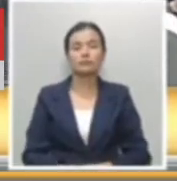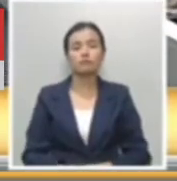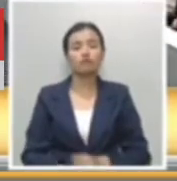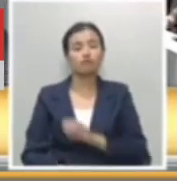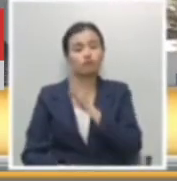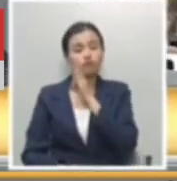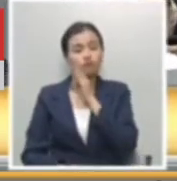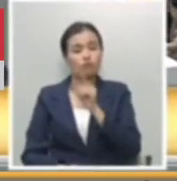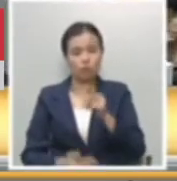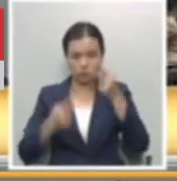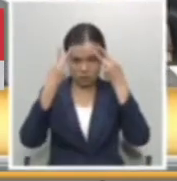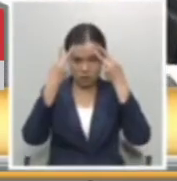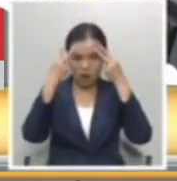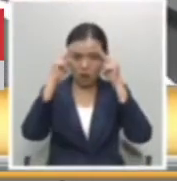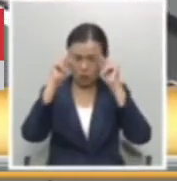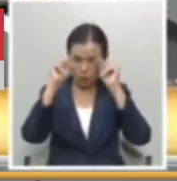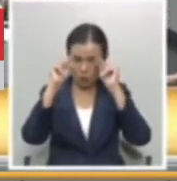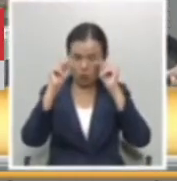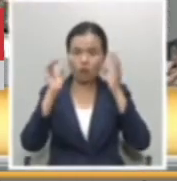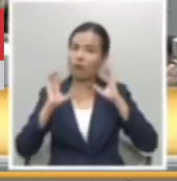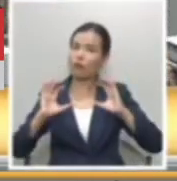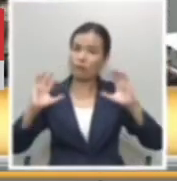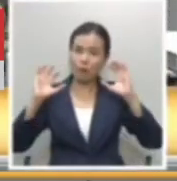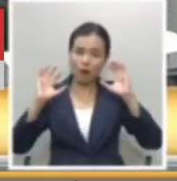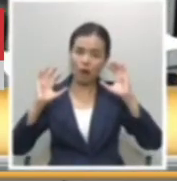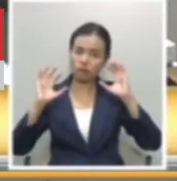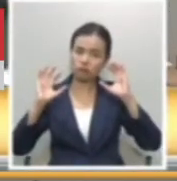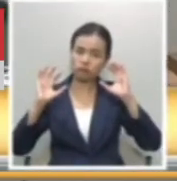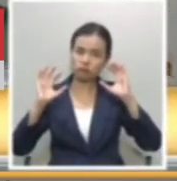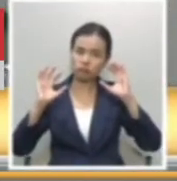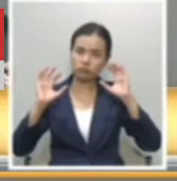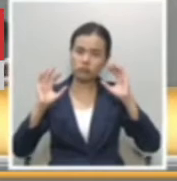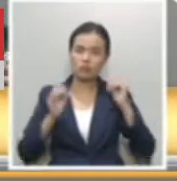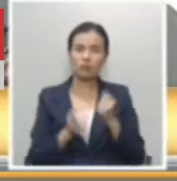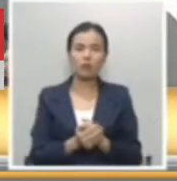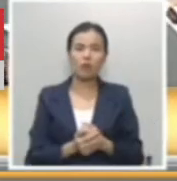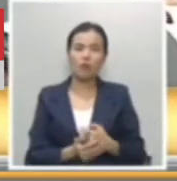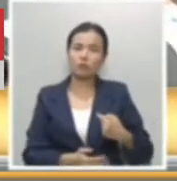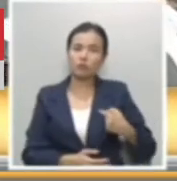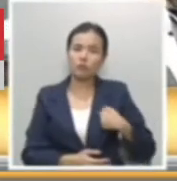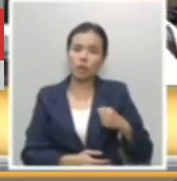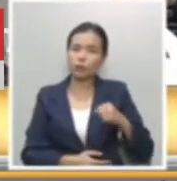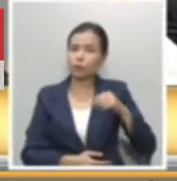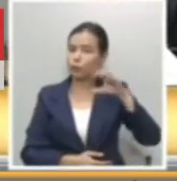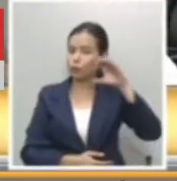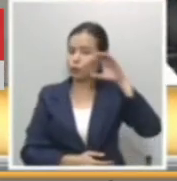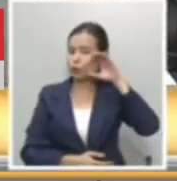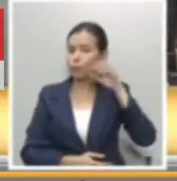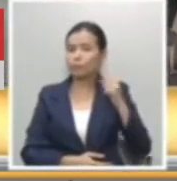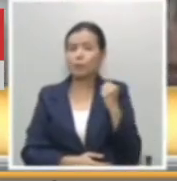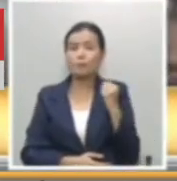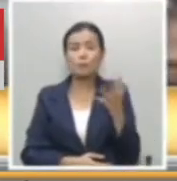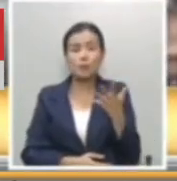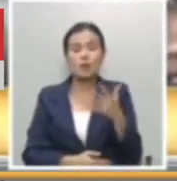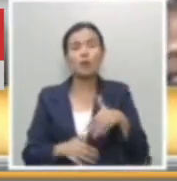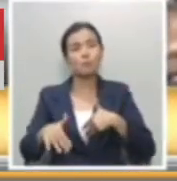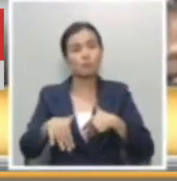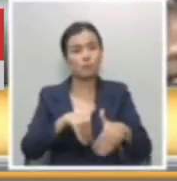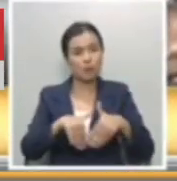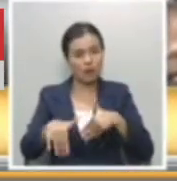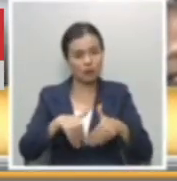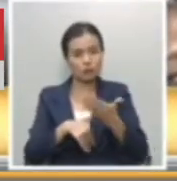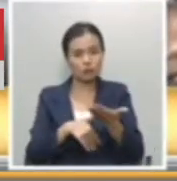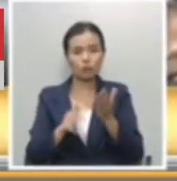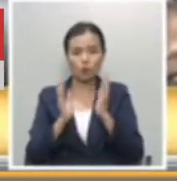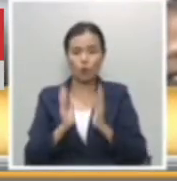ากท่านนายกรัฐมนตรีหรือรัฐบาลไม่สามารถสร้างความเชื่อมั่นให้กับพี่น้องประชาชนได้พี่น้องประชาช